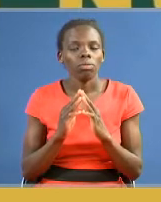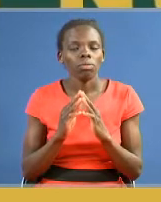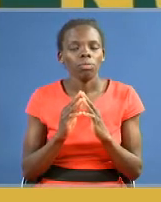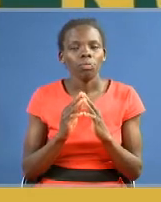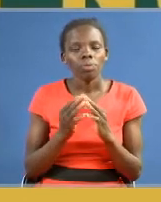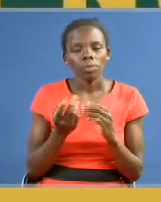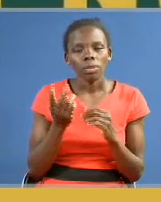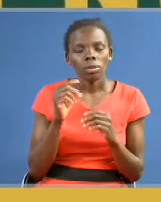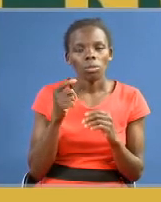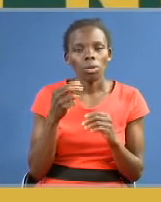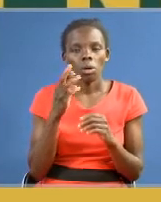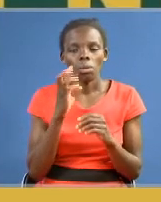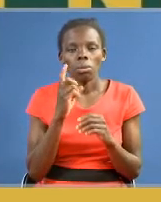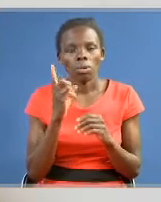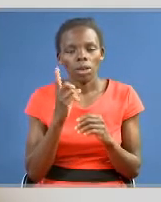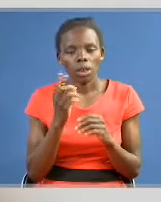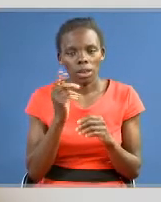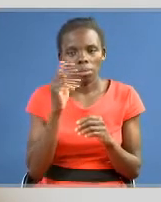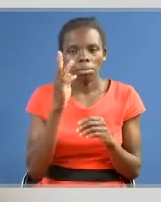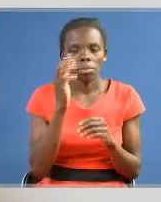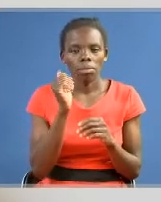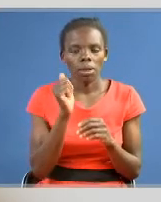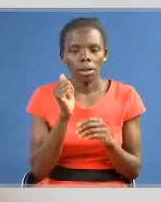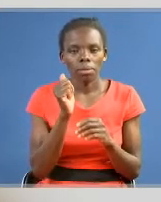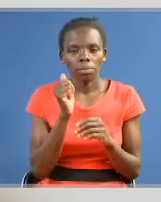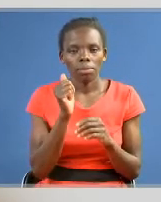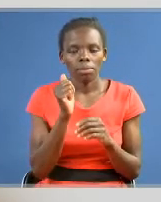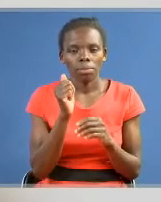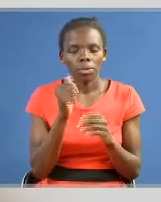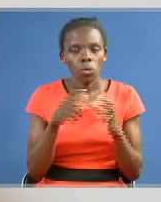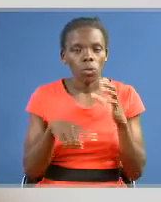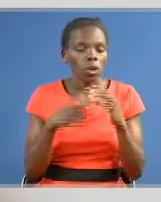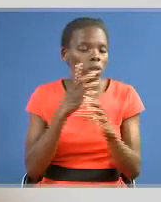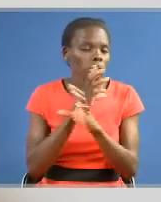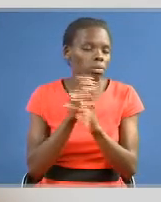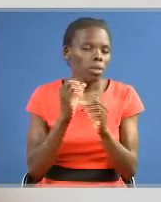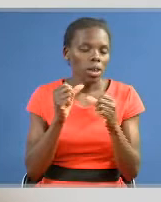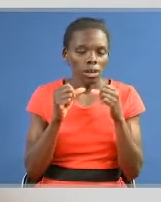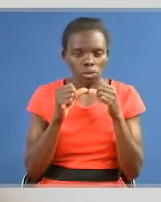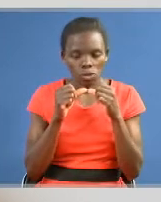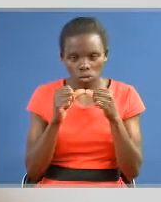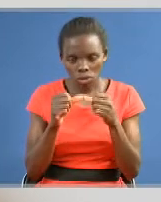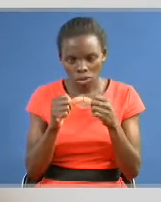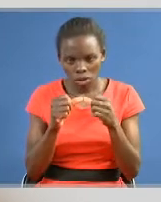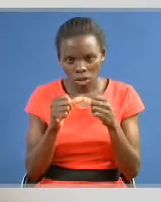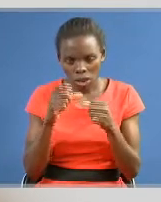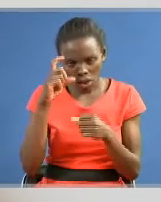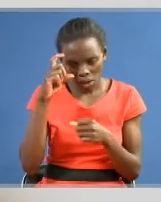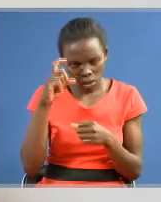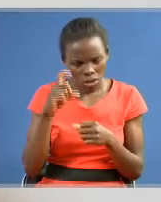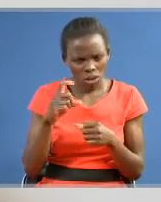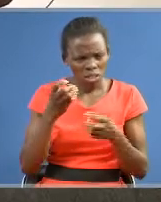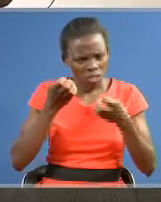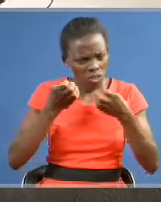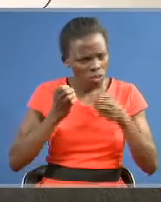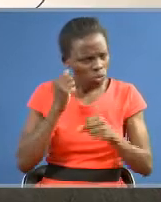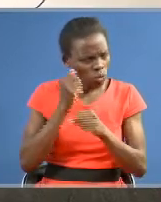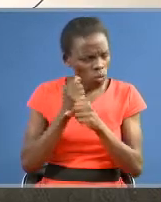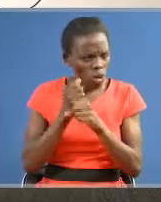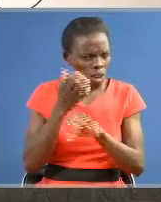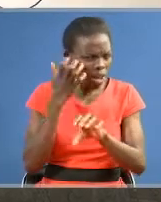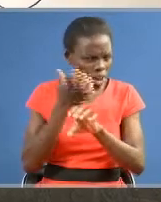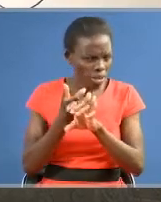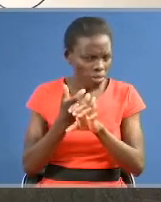cha ubunge katika mtaa wa Kibra, na licha kutofaulu anazidi kuwa angali ana ari na ukakamavu kuwa ipo